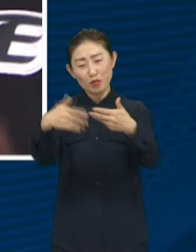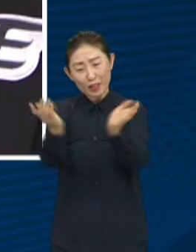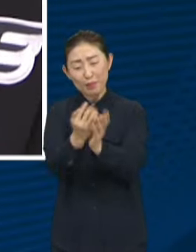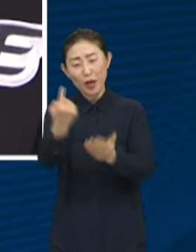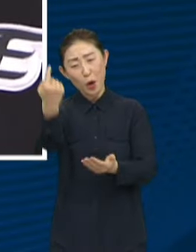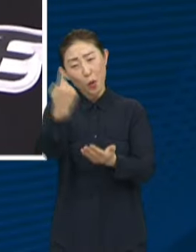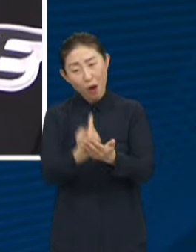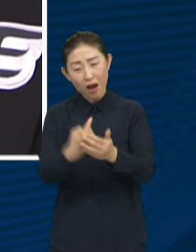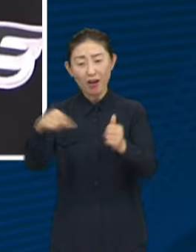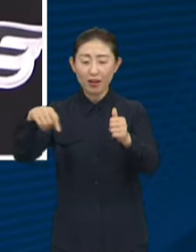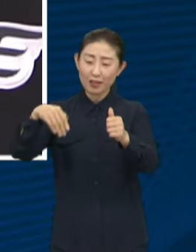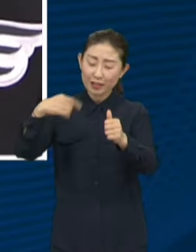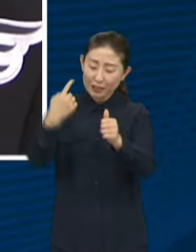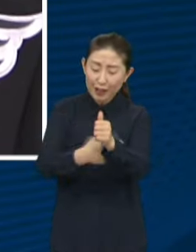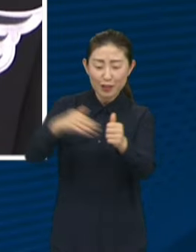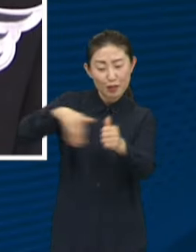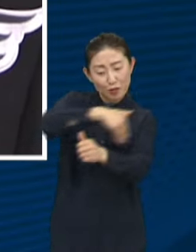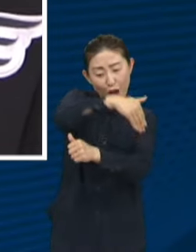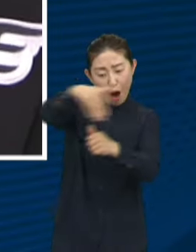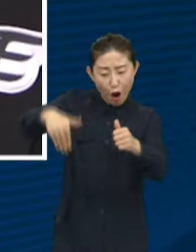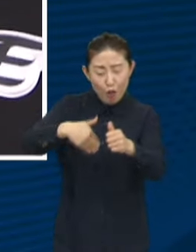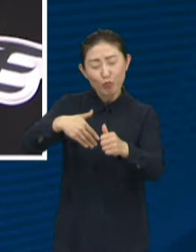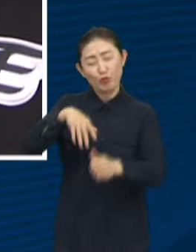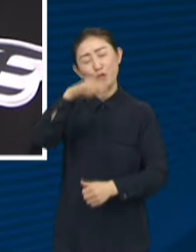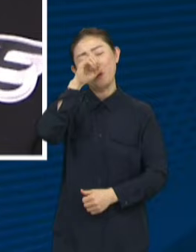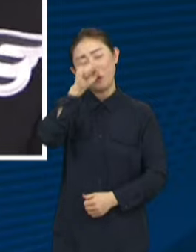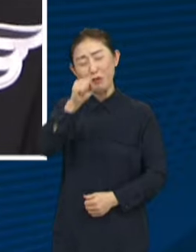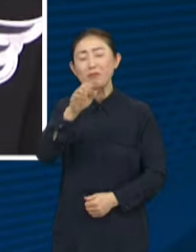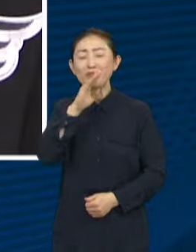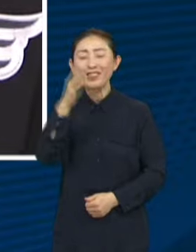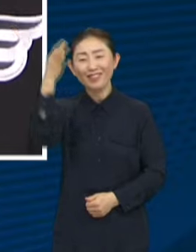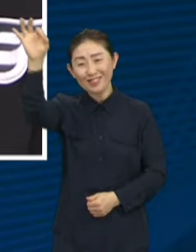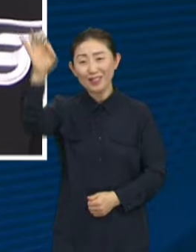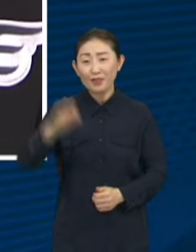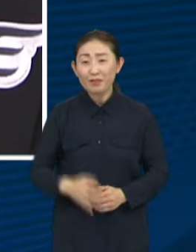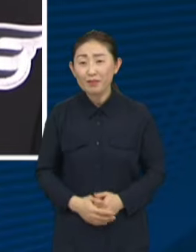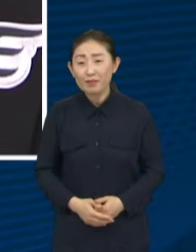선수단의 분위기에 끼치는 영향이 엄청나게 큰 건 사실인데요.